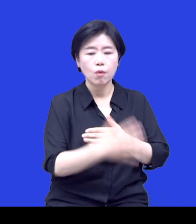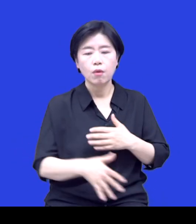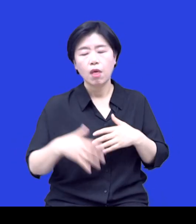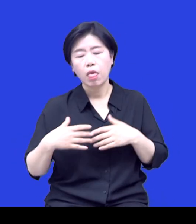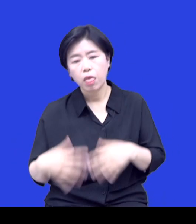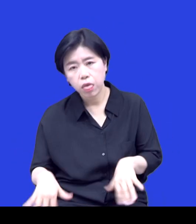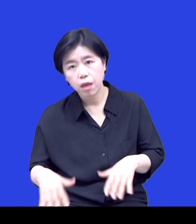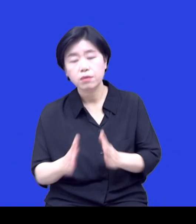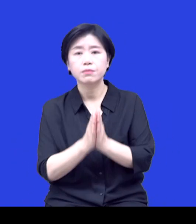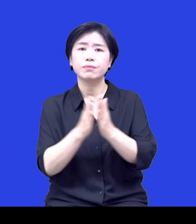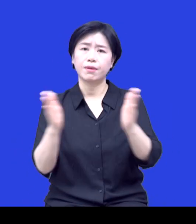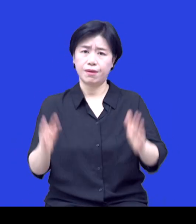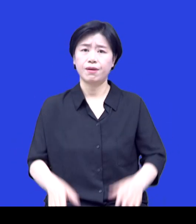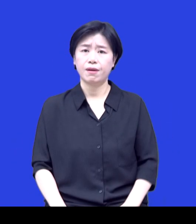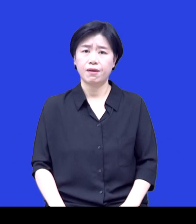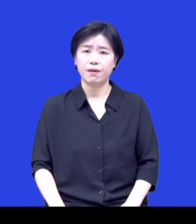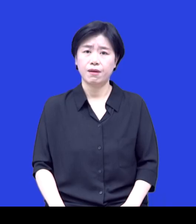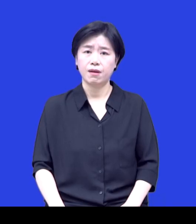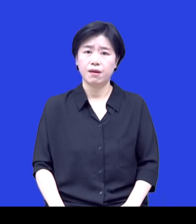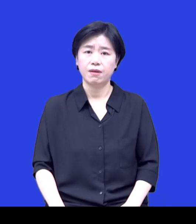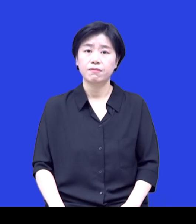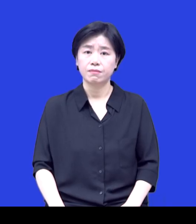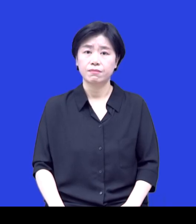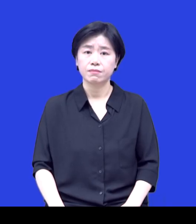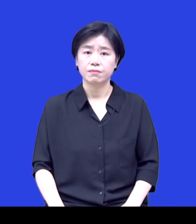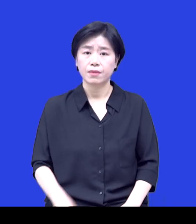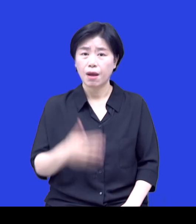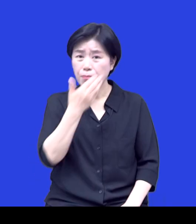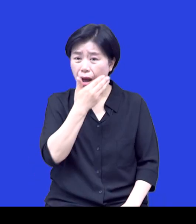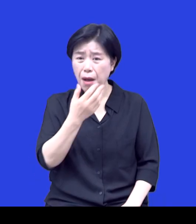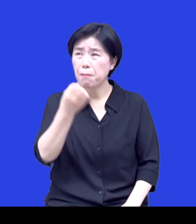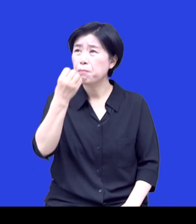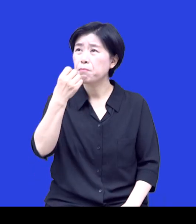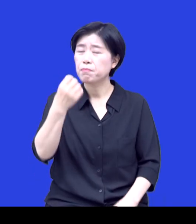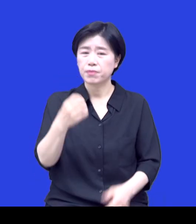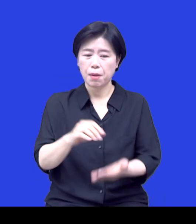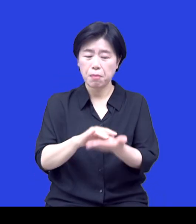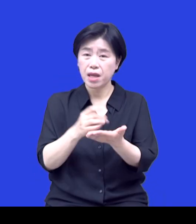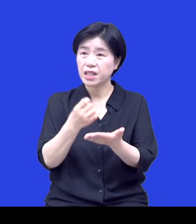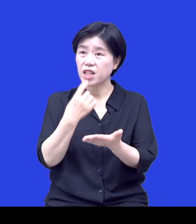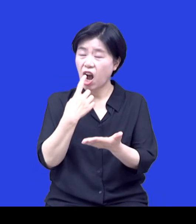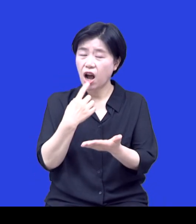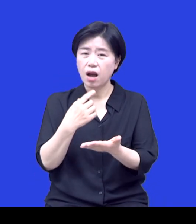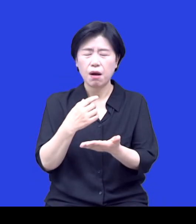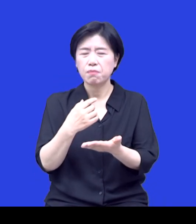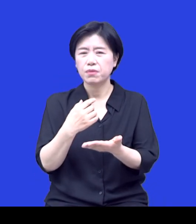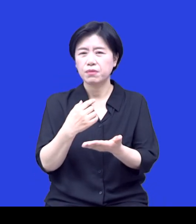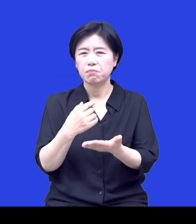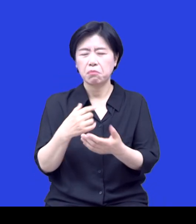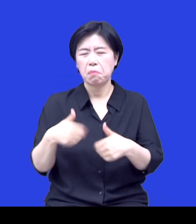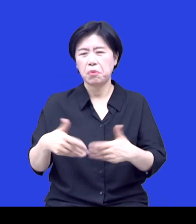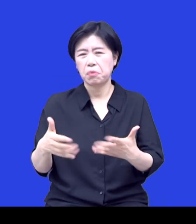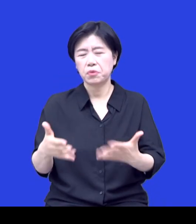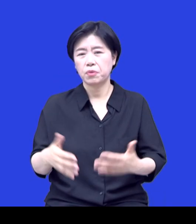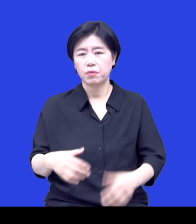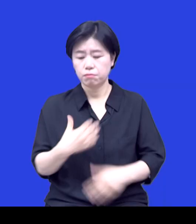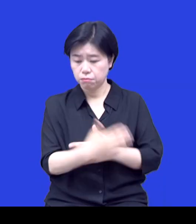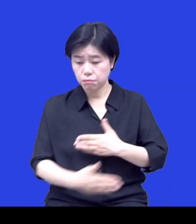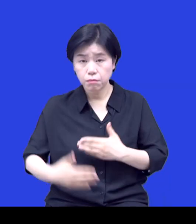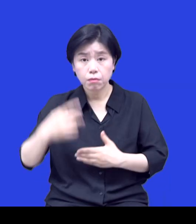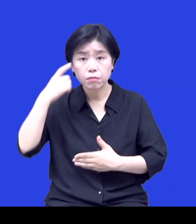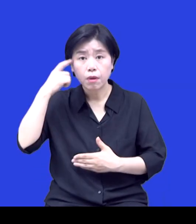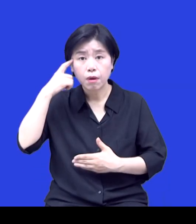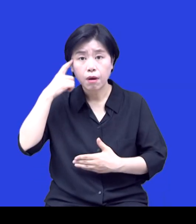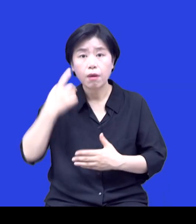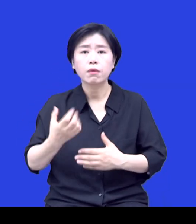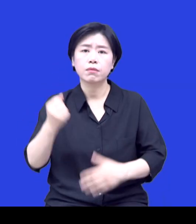병들었대, 아무것도 못한대. 야 운동하지 마. 비타민 왜 먹냐? 중앙에서 우리 늙고 병들어 죽을 준비하자. 그러면서